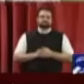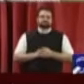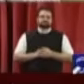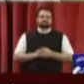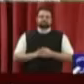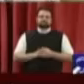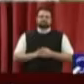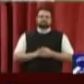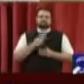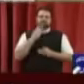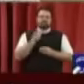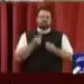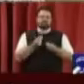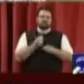gătemele.